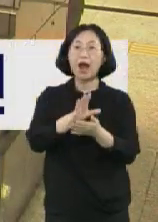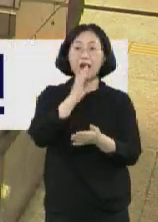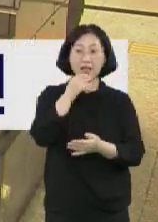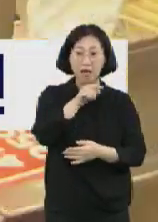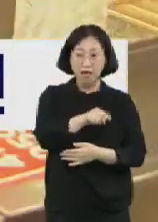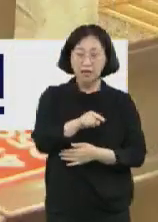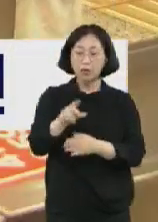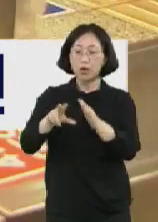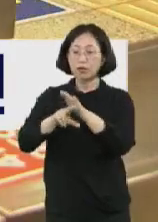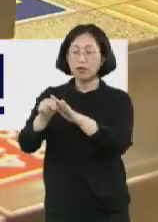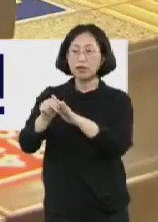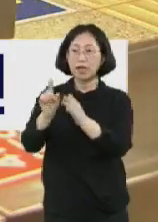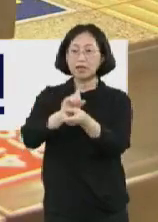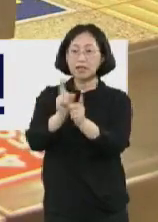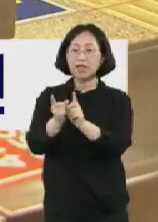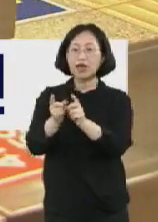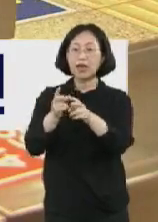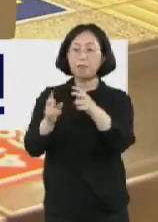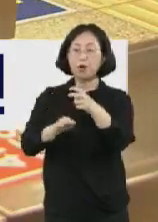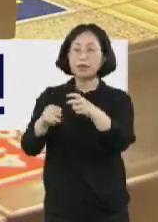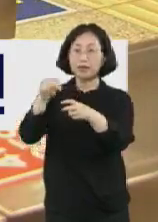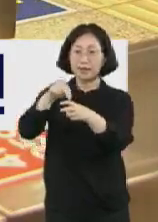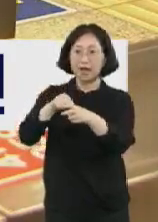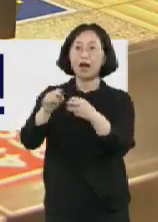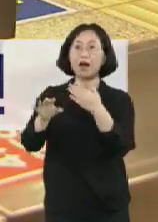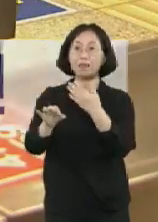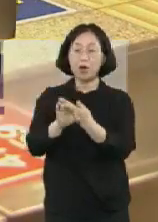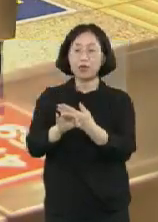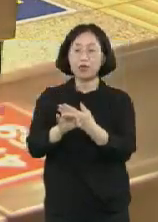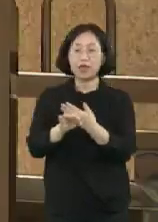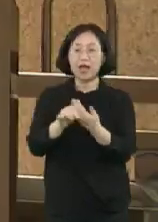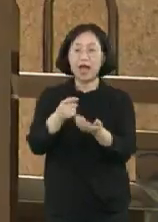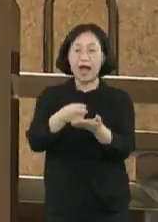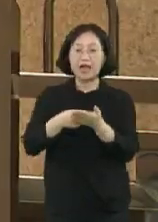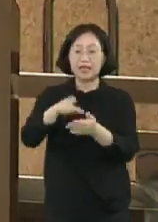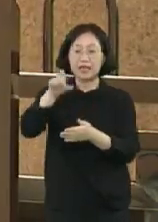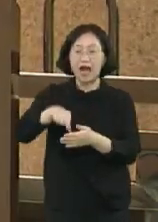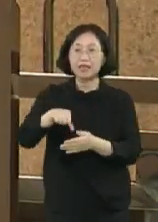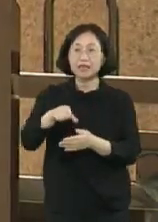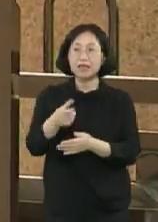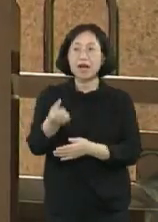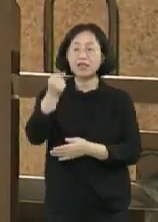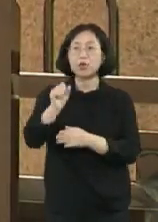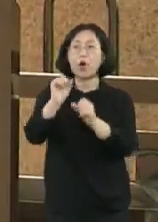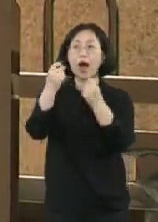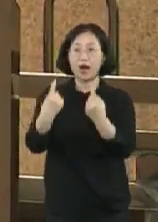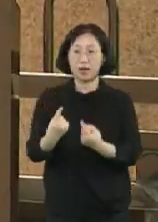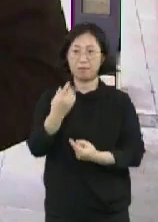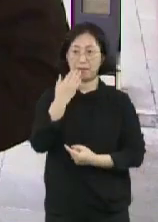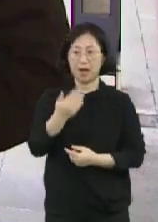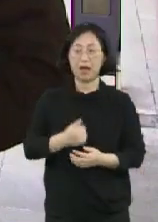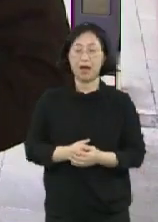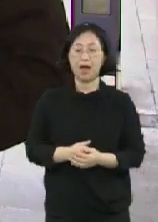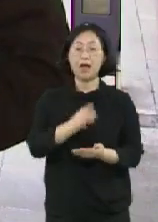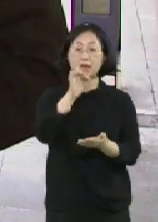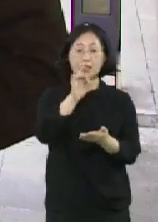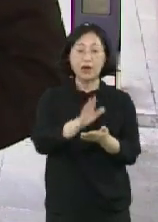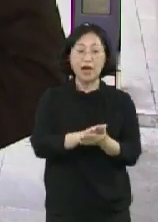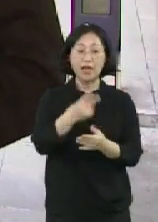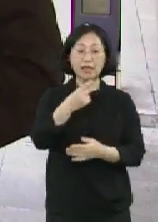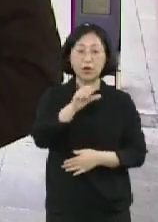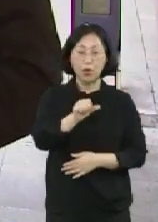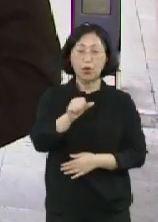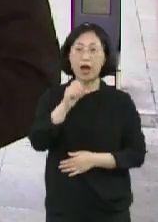아산에서도 전철 승객이 시내버스를 타면 알뜰 교통카드를 이용해 환승 할인을 해줍니다. 천안은